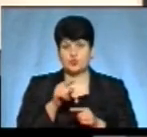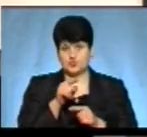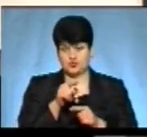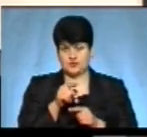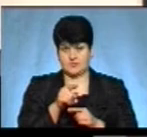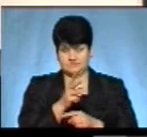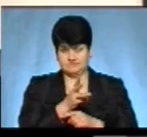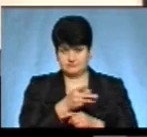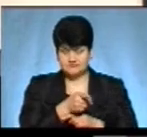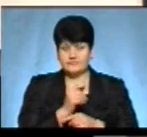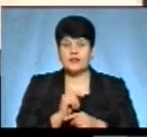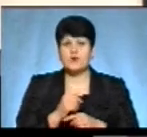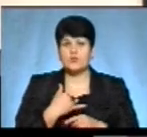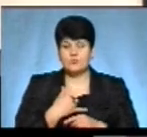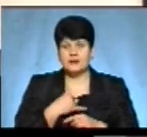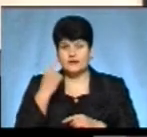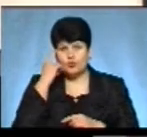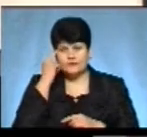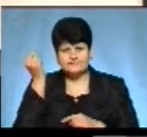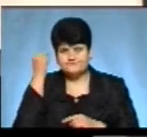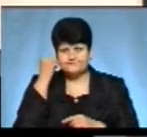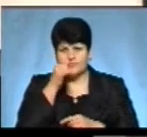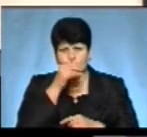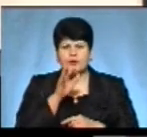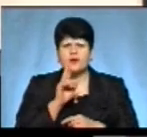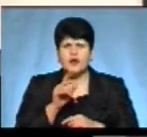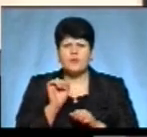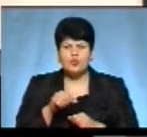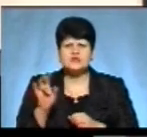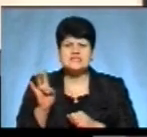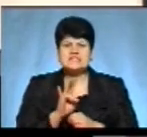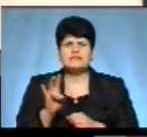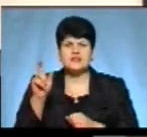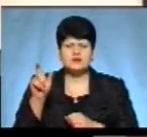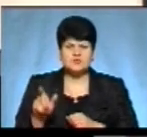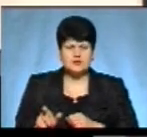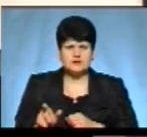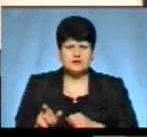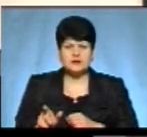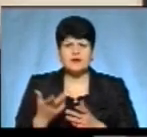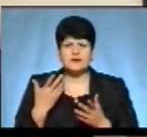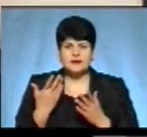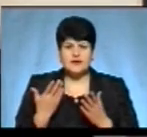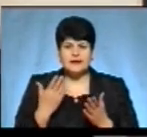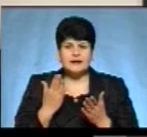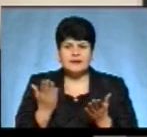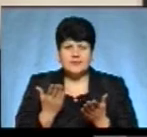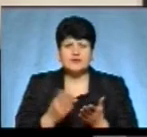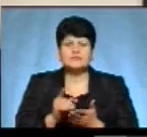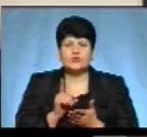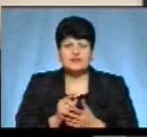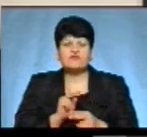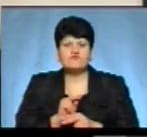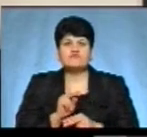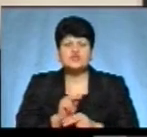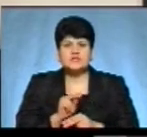що в мене в голові не вміщується, як може священнослужитель, який покликаний